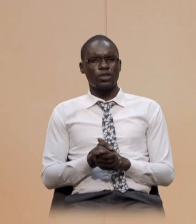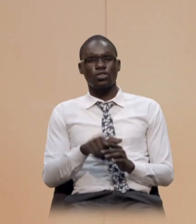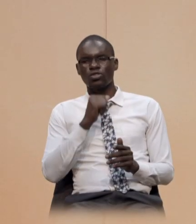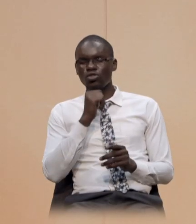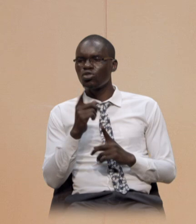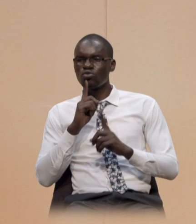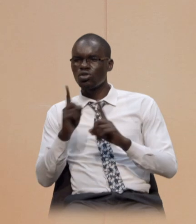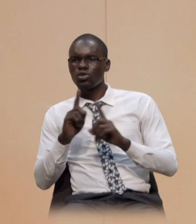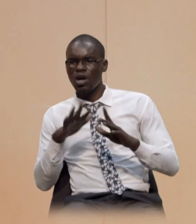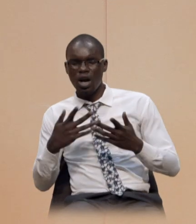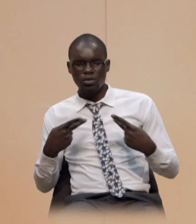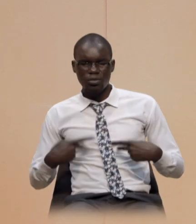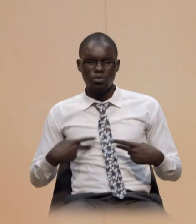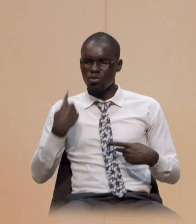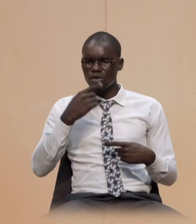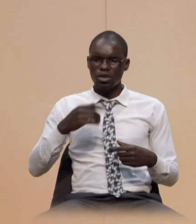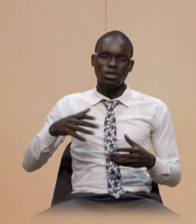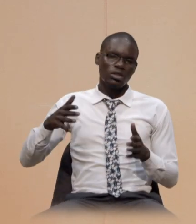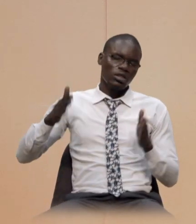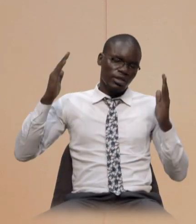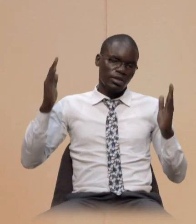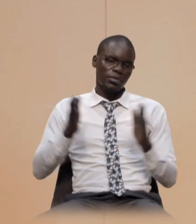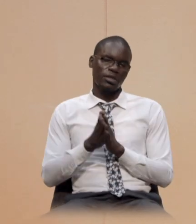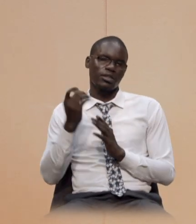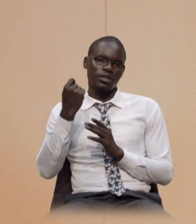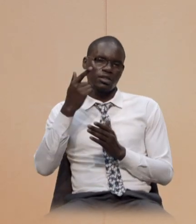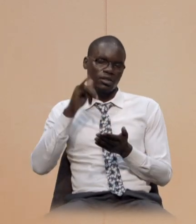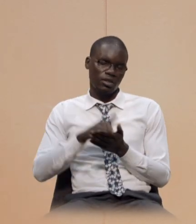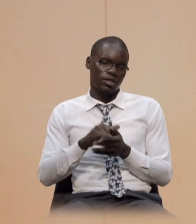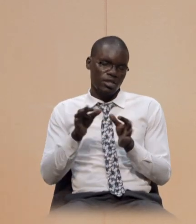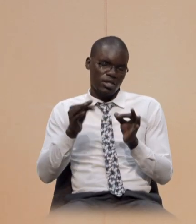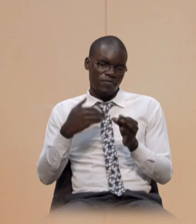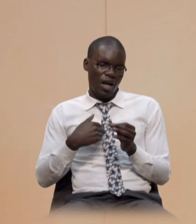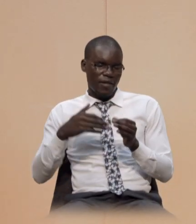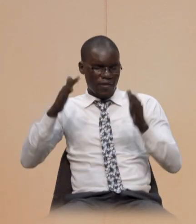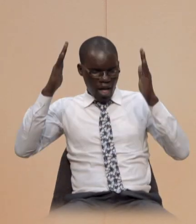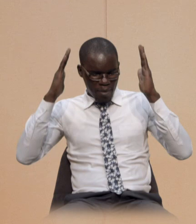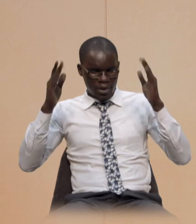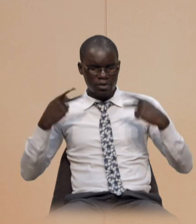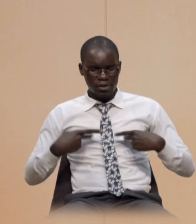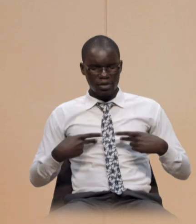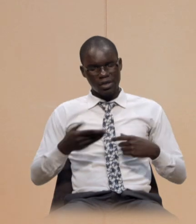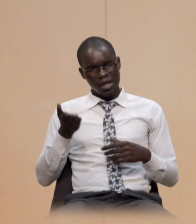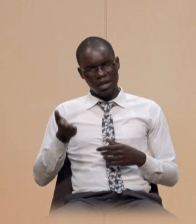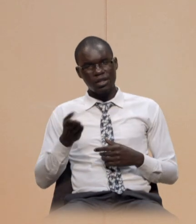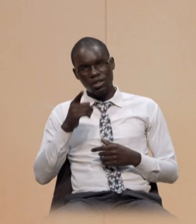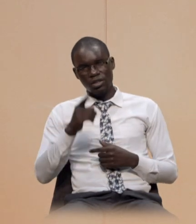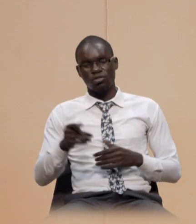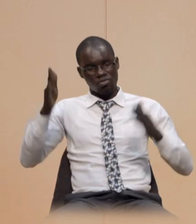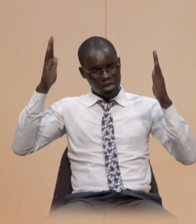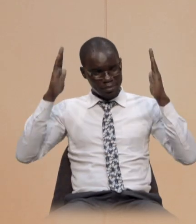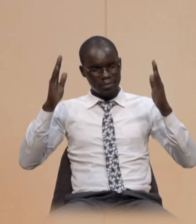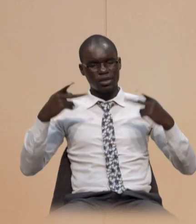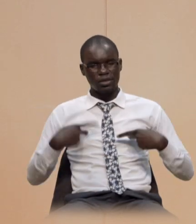Usiwaongeleze kama watu wazima. Elewa ya kwamba hata kama hakuna mtu mzima ndani hapo tena, wewe ni mzima peke